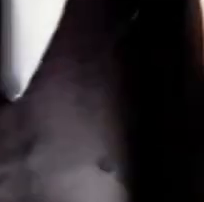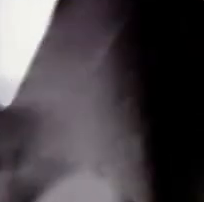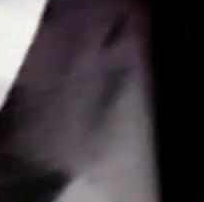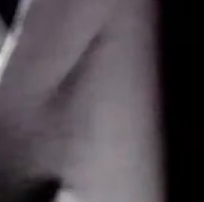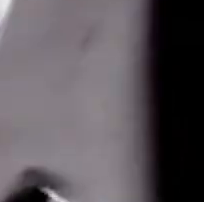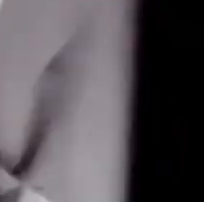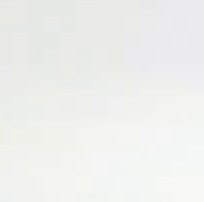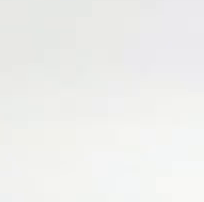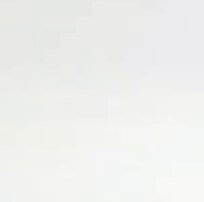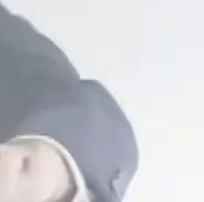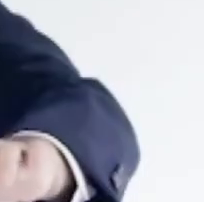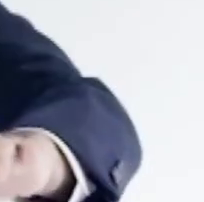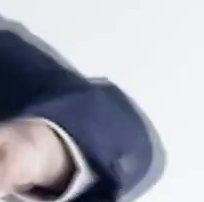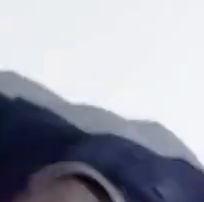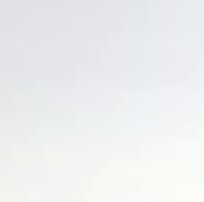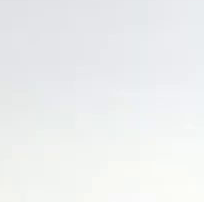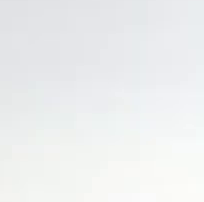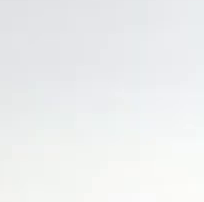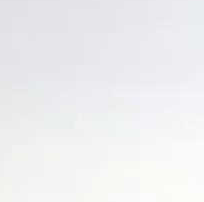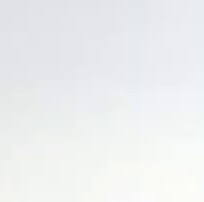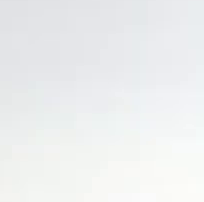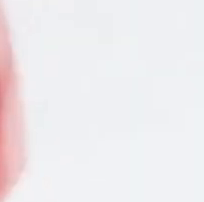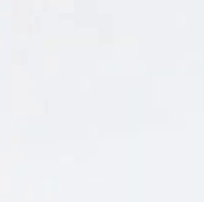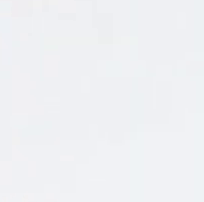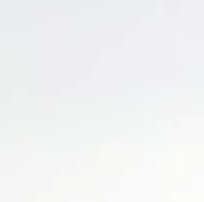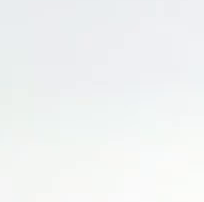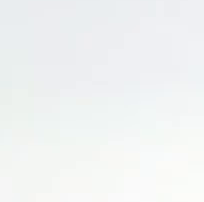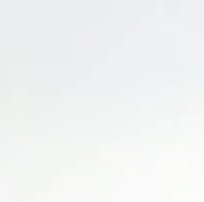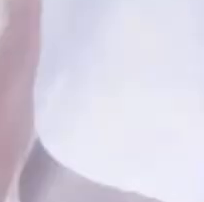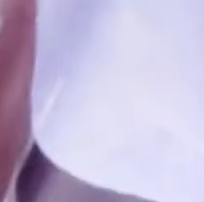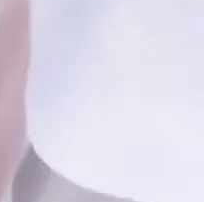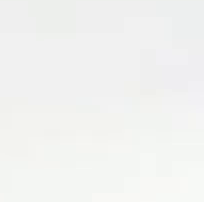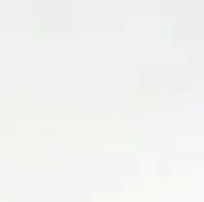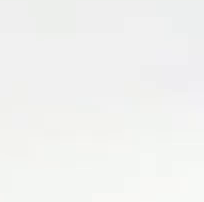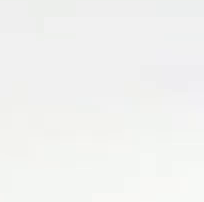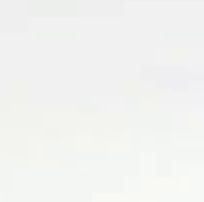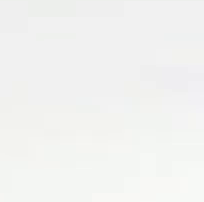ხელოვნება. განახლებადი გენეტიკური მეხსიერებით.